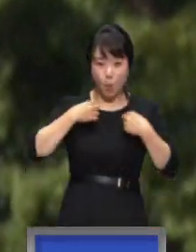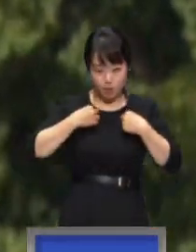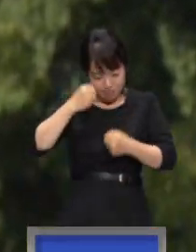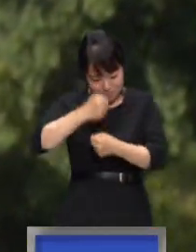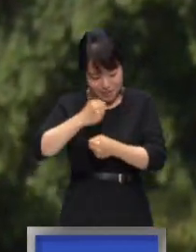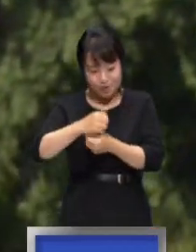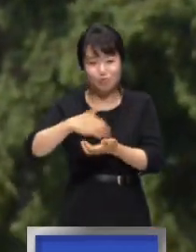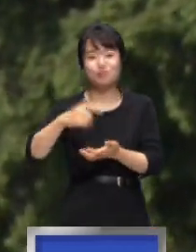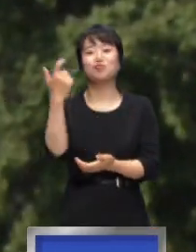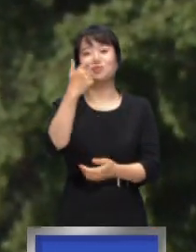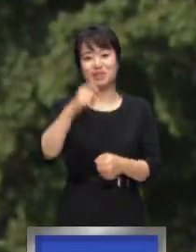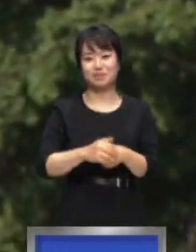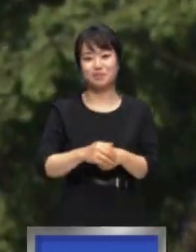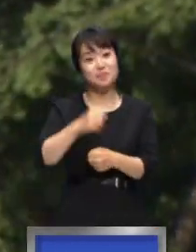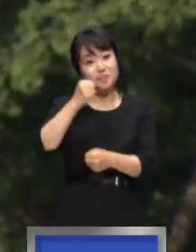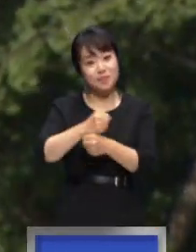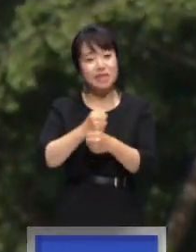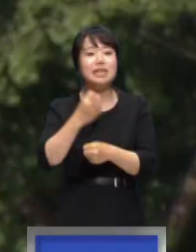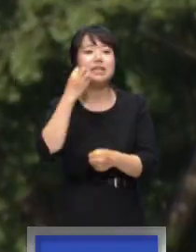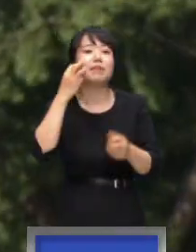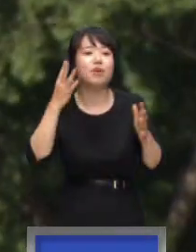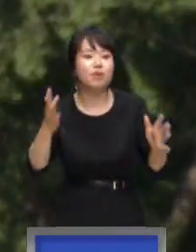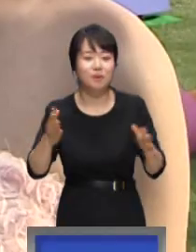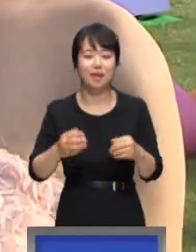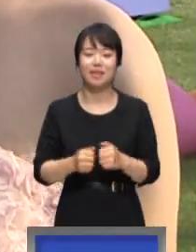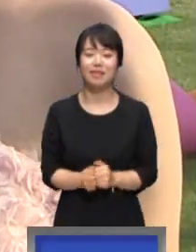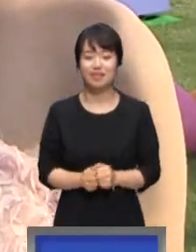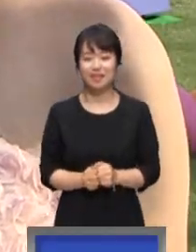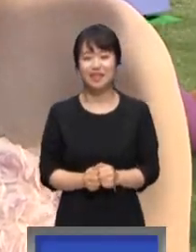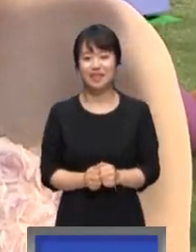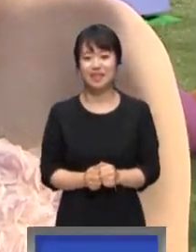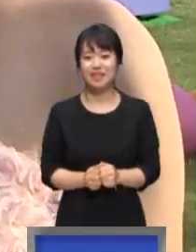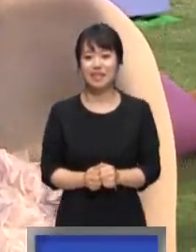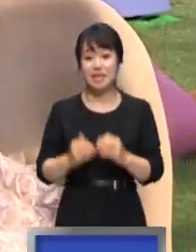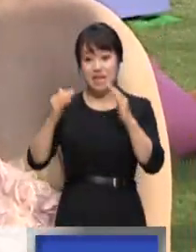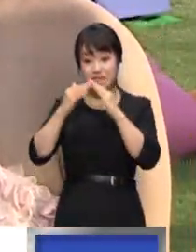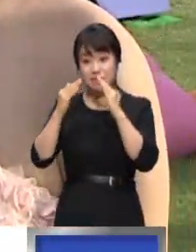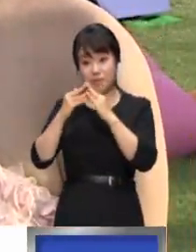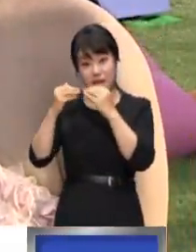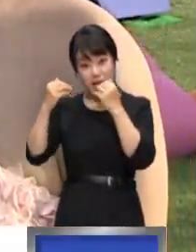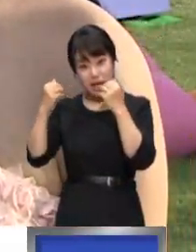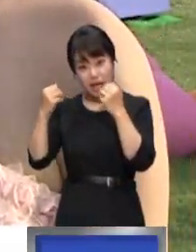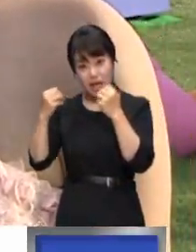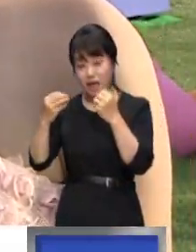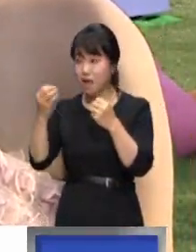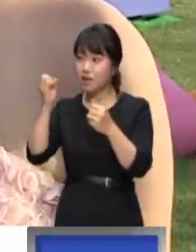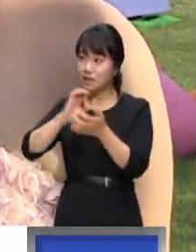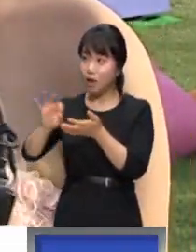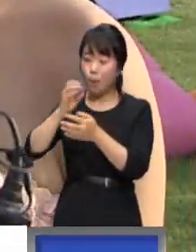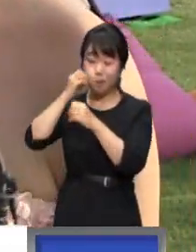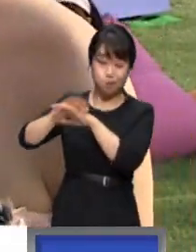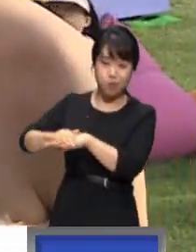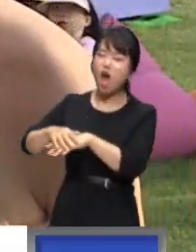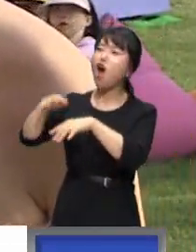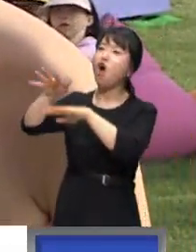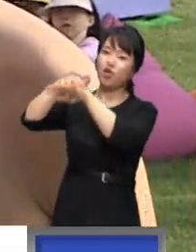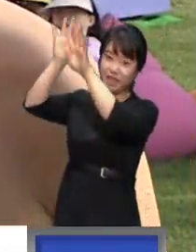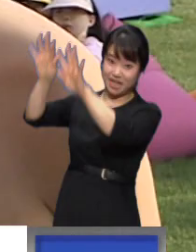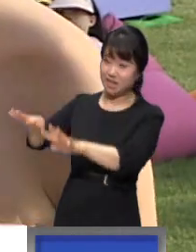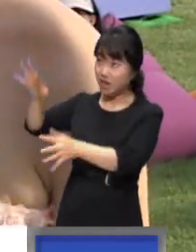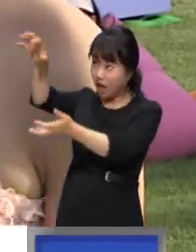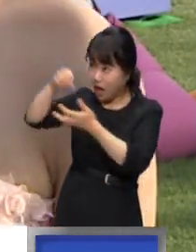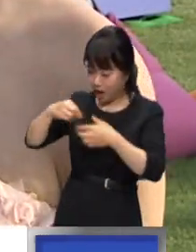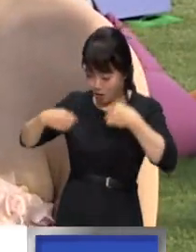만들었습니다. 제작 기간은 3개월이 걸렸습니다. 집에 있는 커튼으로 만들었고